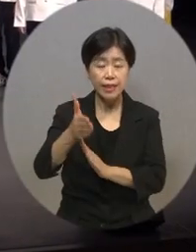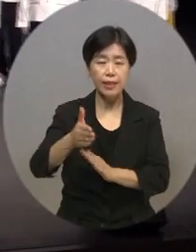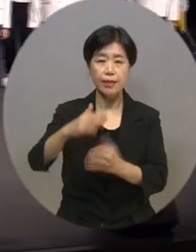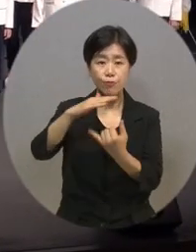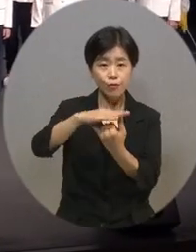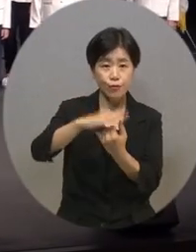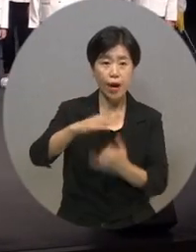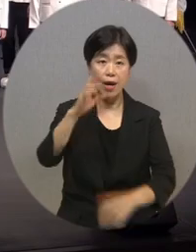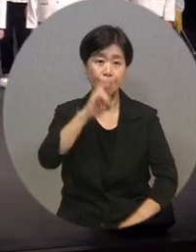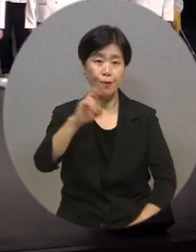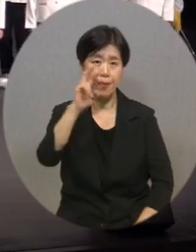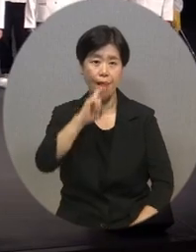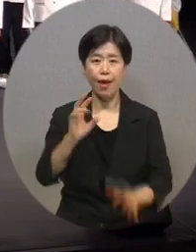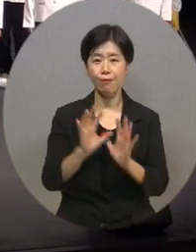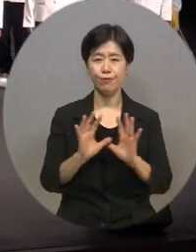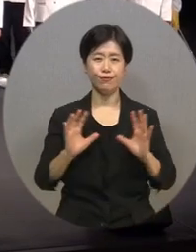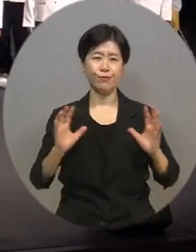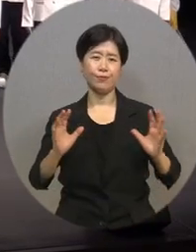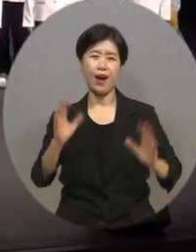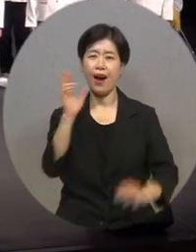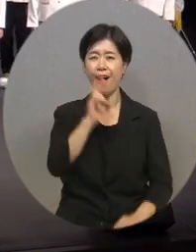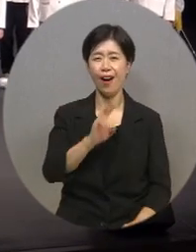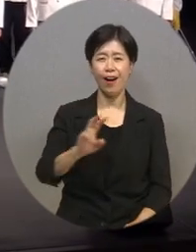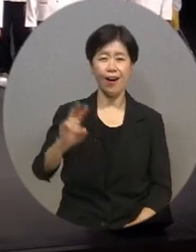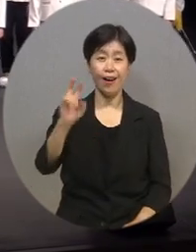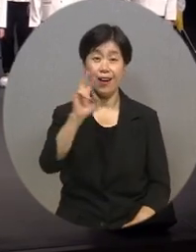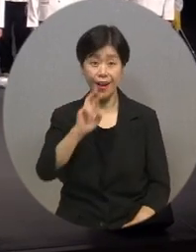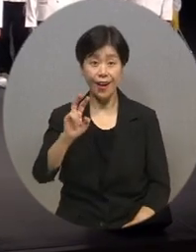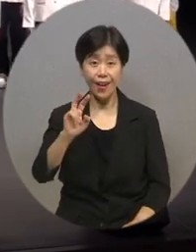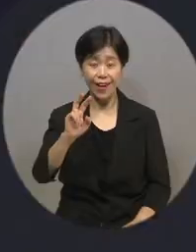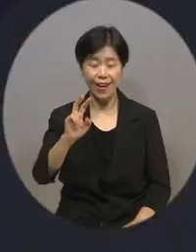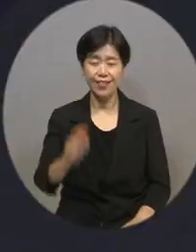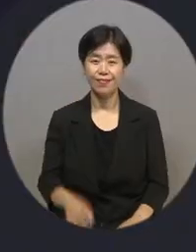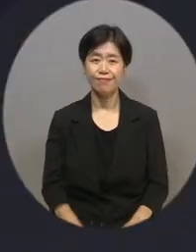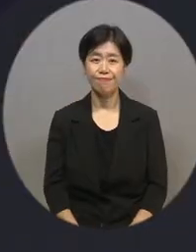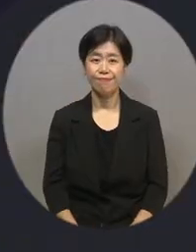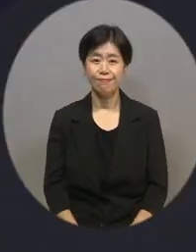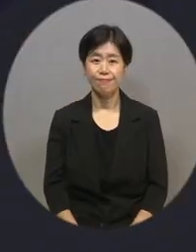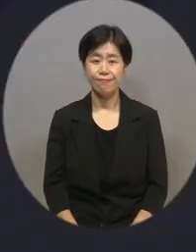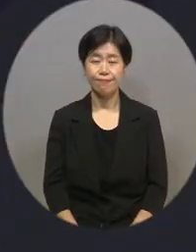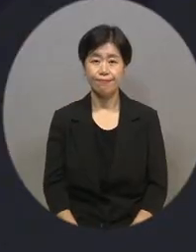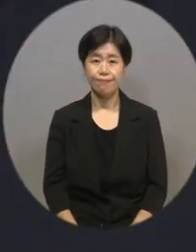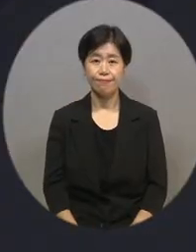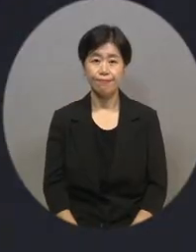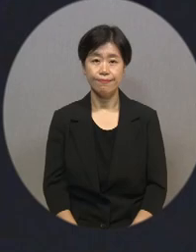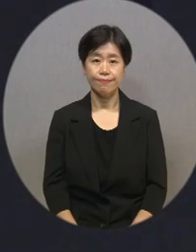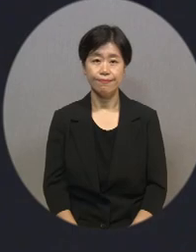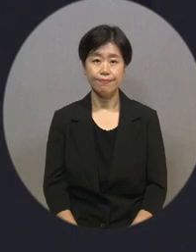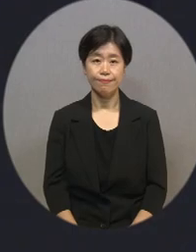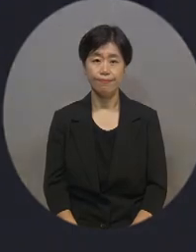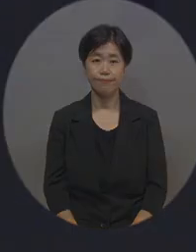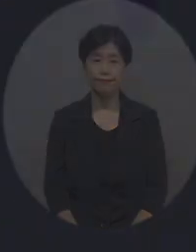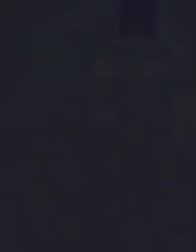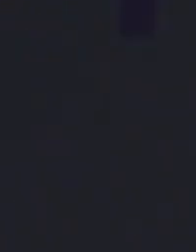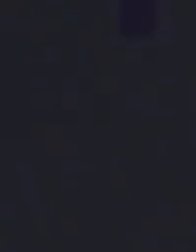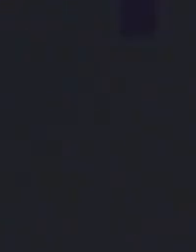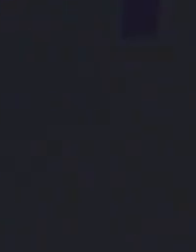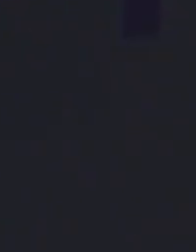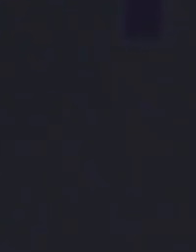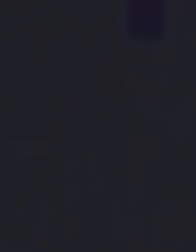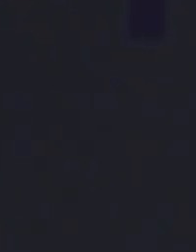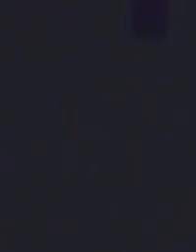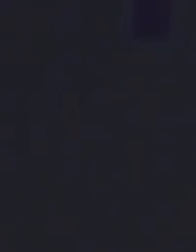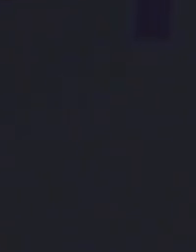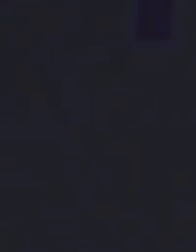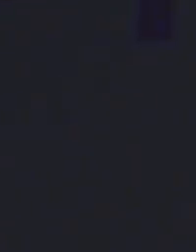합창단이 맑은 목소리가 사회복지사와 내빈들을 맞이했습니다. 여러분들의 그 수고와 근신으로